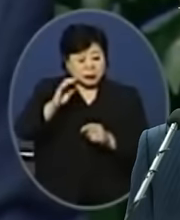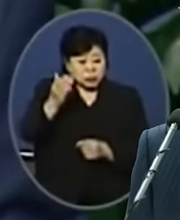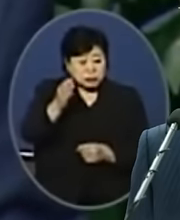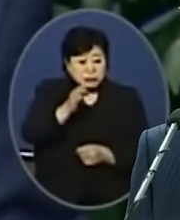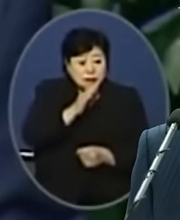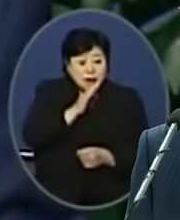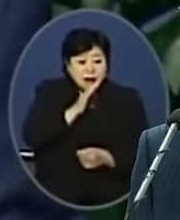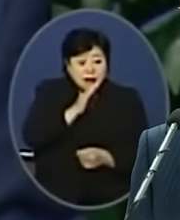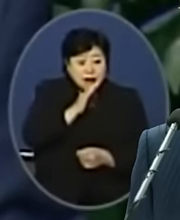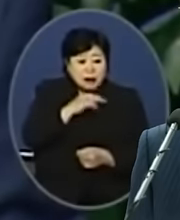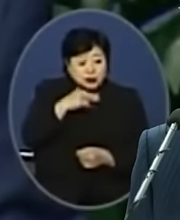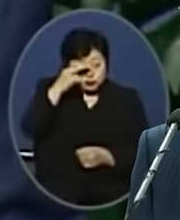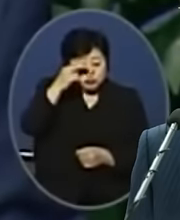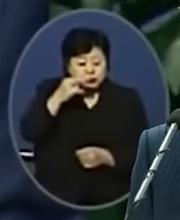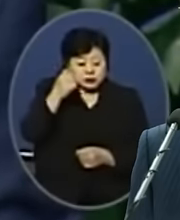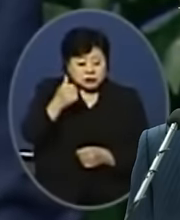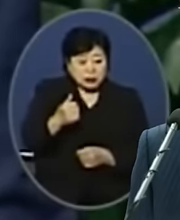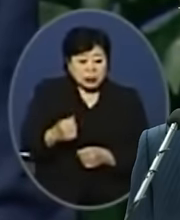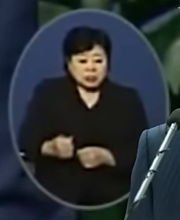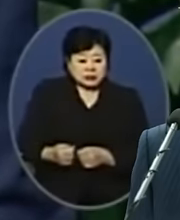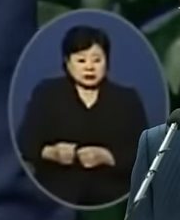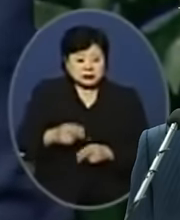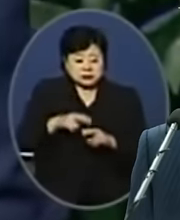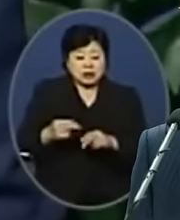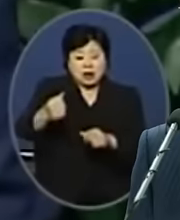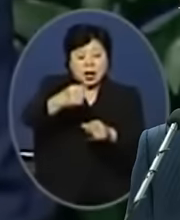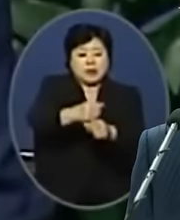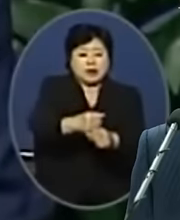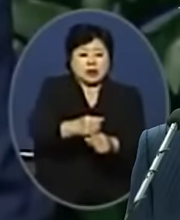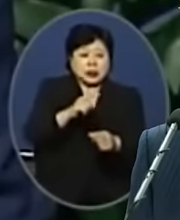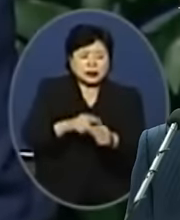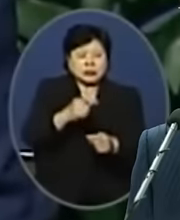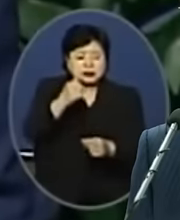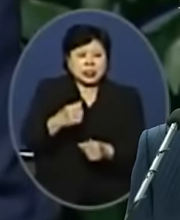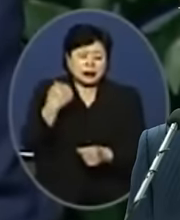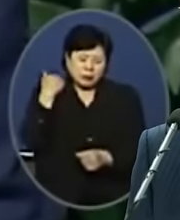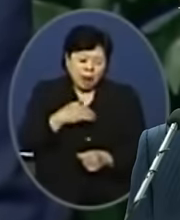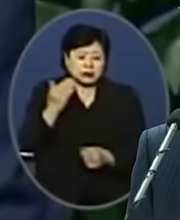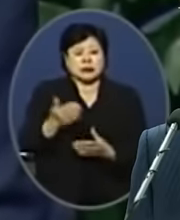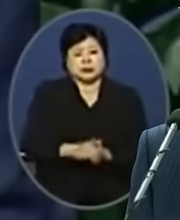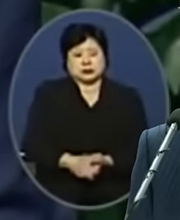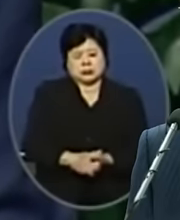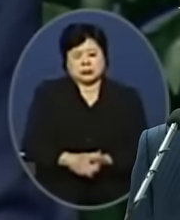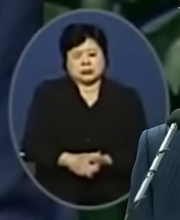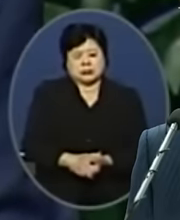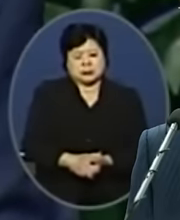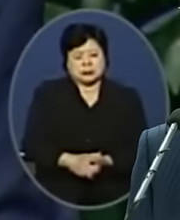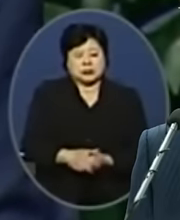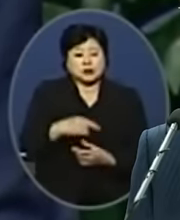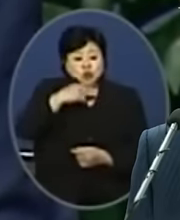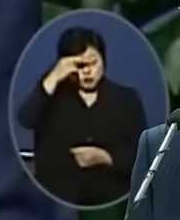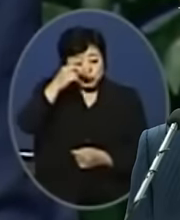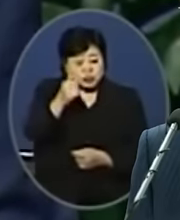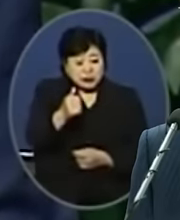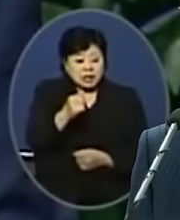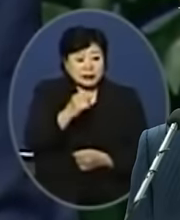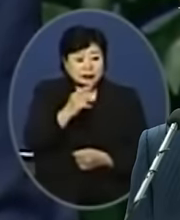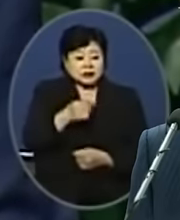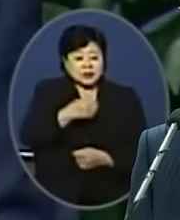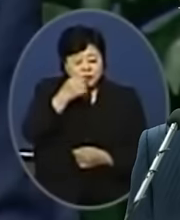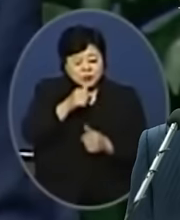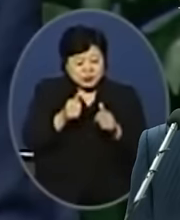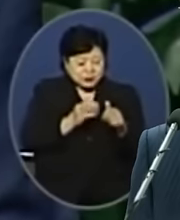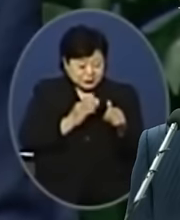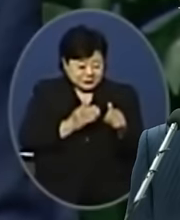때 술장관은 등극이 되고 떡장관은 목이 날아갔대. 그리고 술장관에게 뭐 요셉이